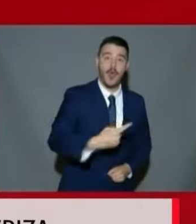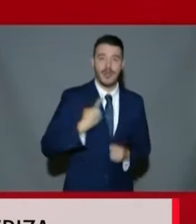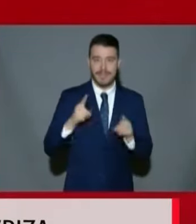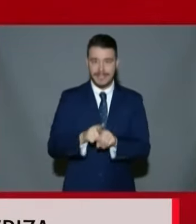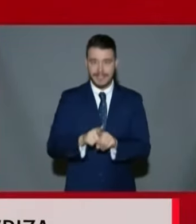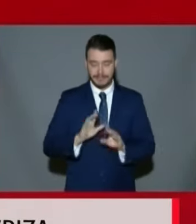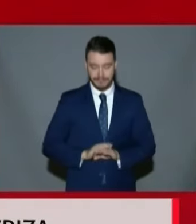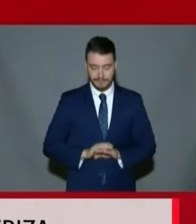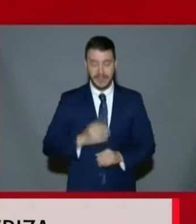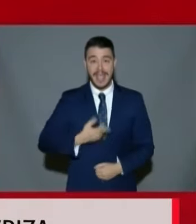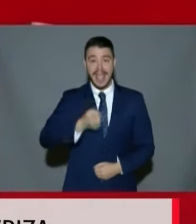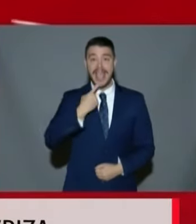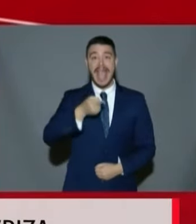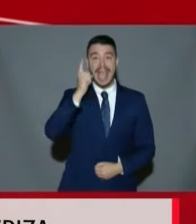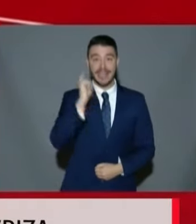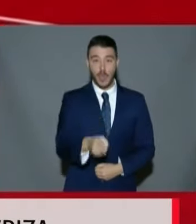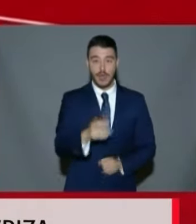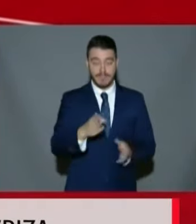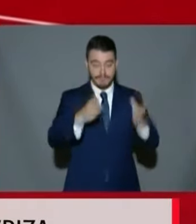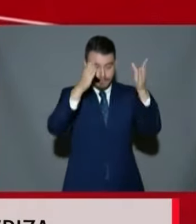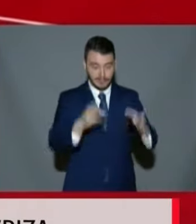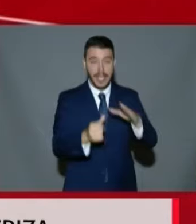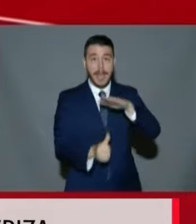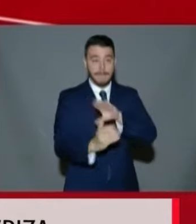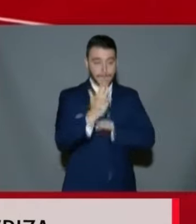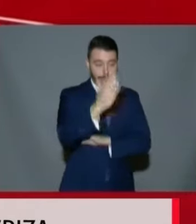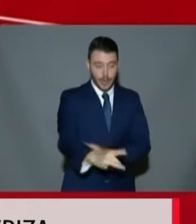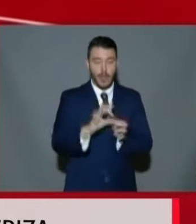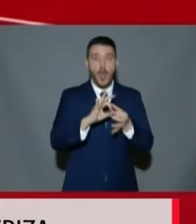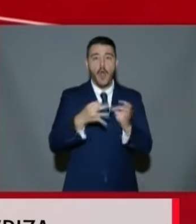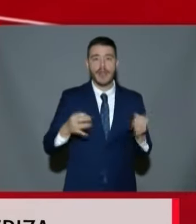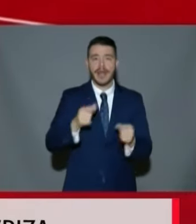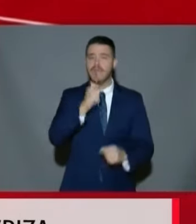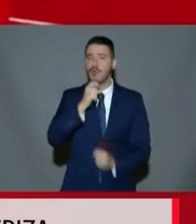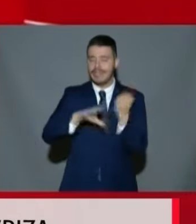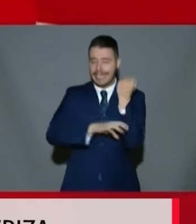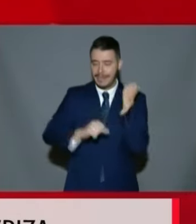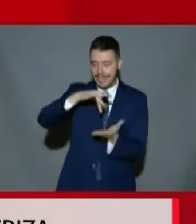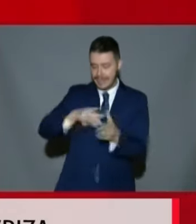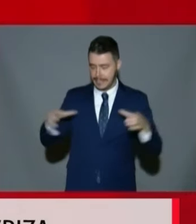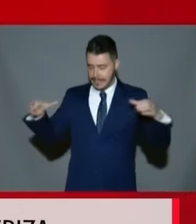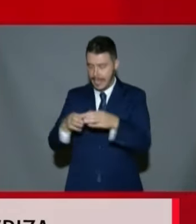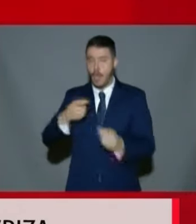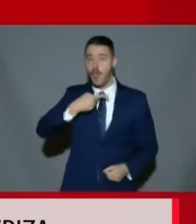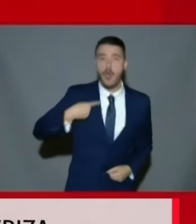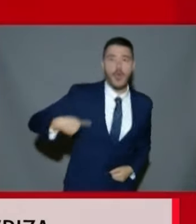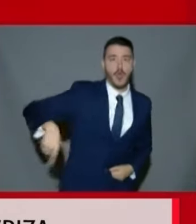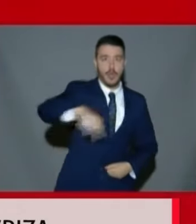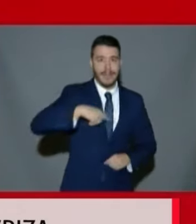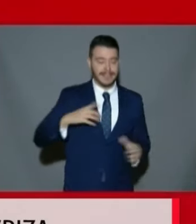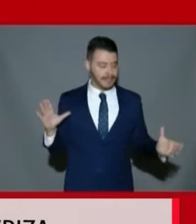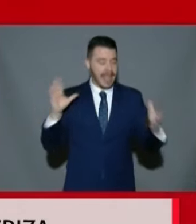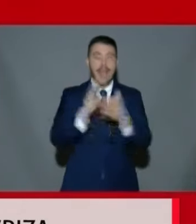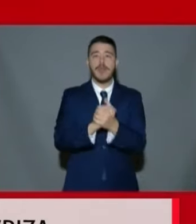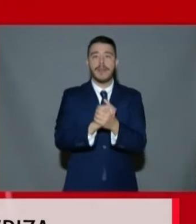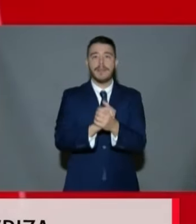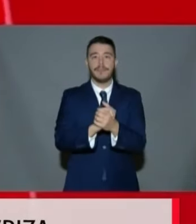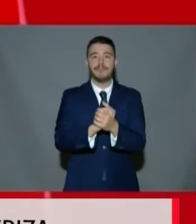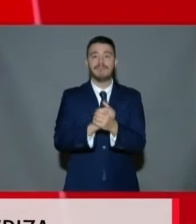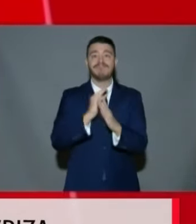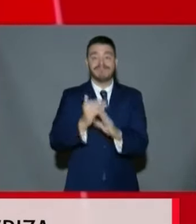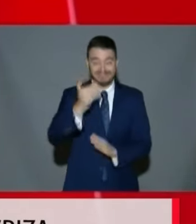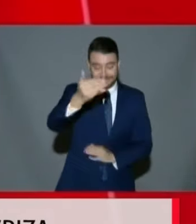και δίνει εντολή στον Πρόεδρο και στα όργανα του κόμματος να πάμε ενωμένοι στις επόμενες πολιτικές